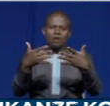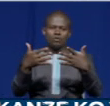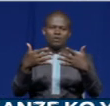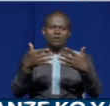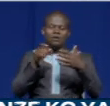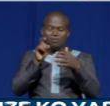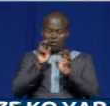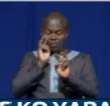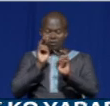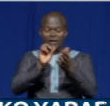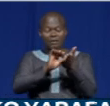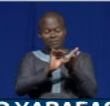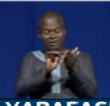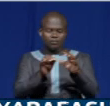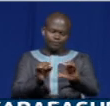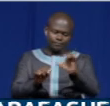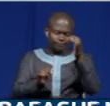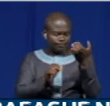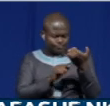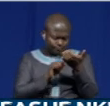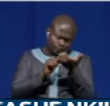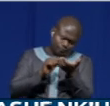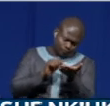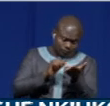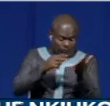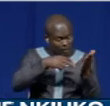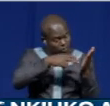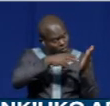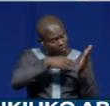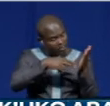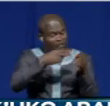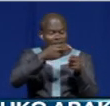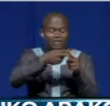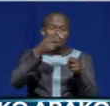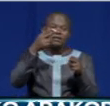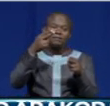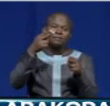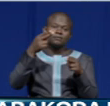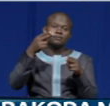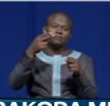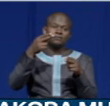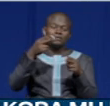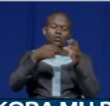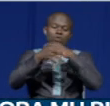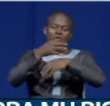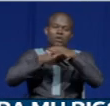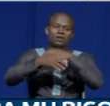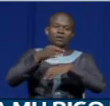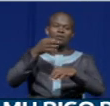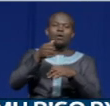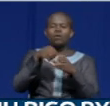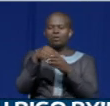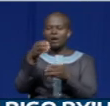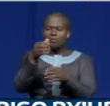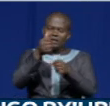bakwitwararika kureba ibyanditseho cyane cyane nk'izina ry'umuti uruganda cyangwa se kompanyi